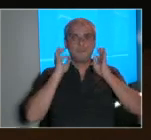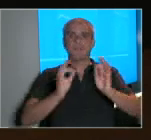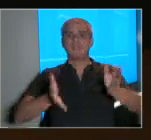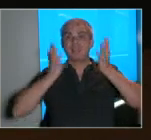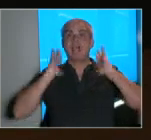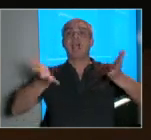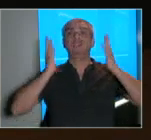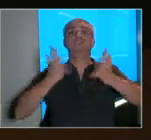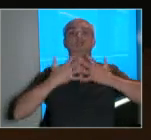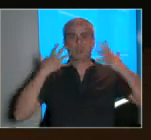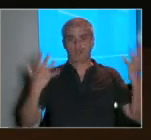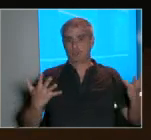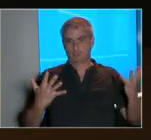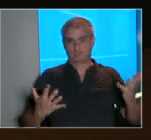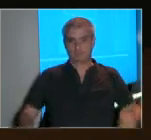אסון נוראי.